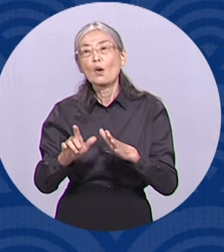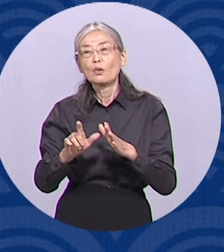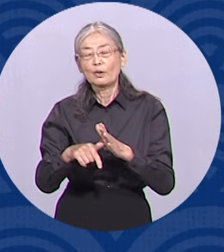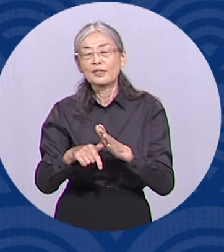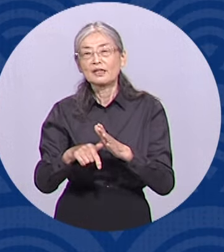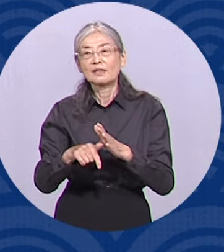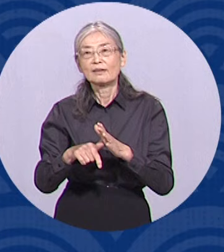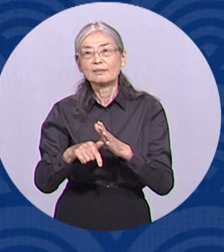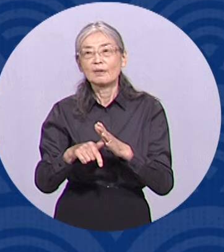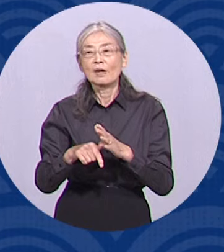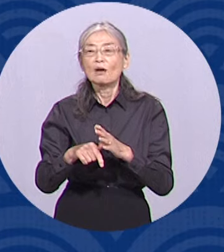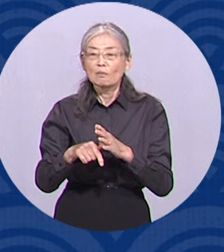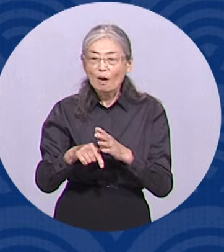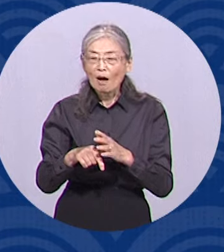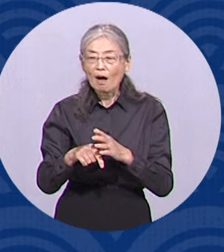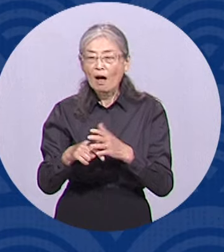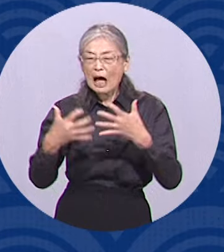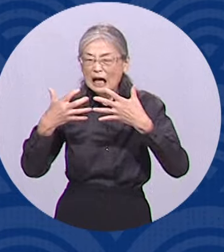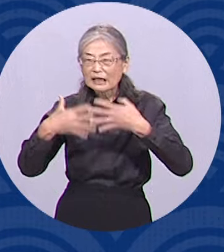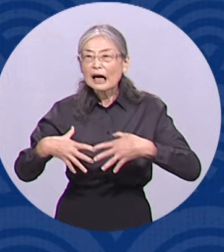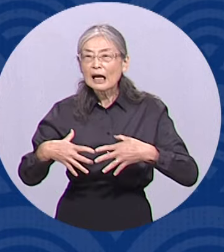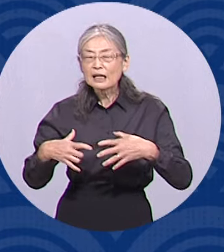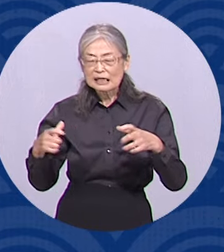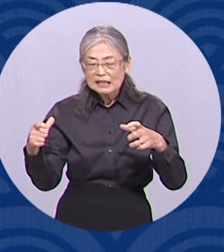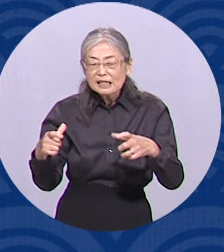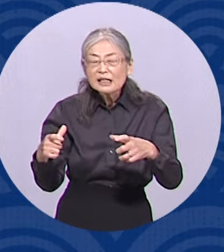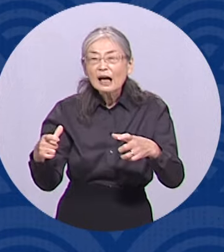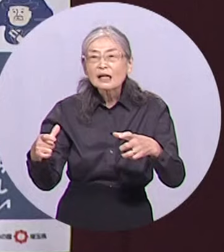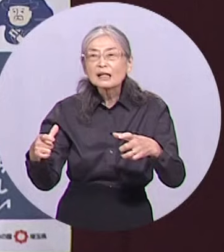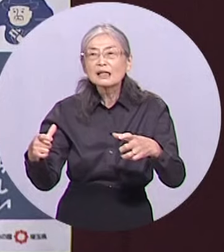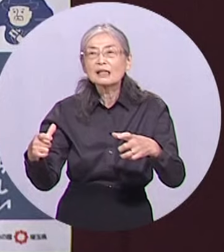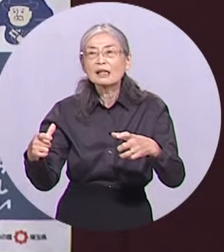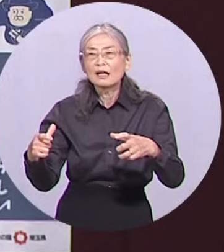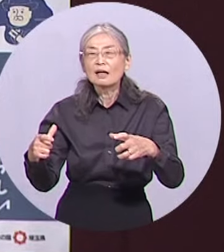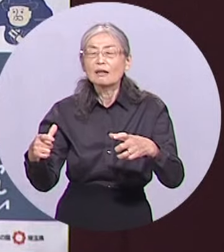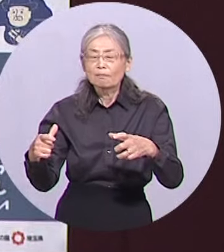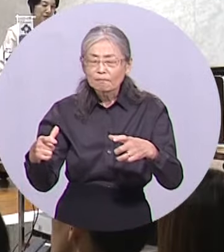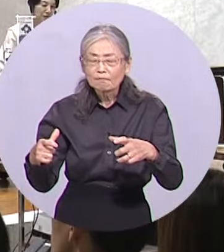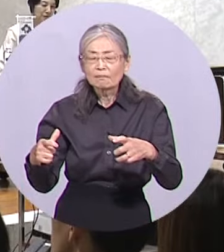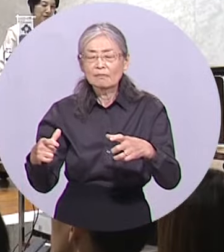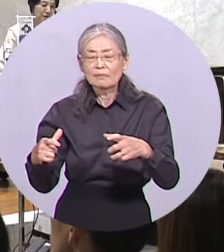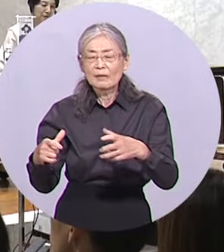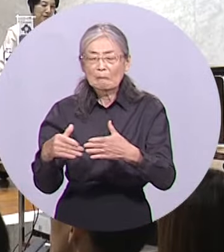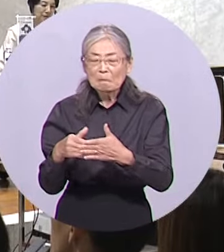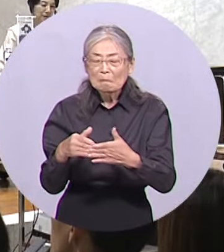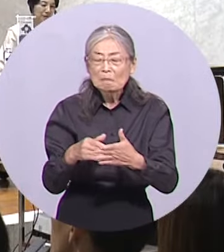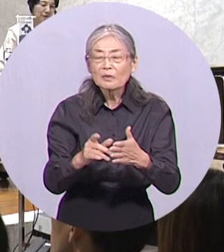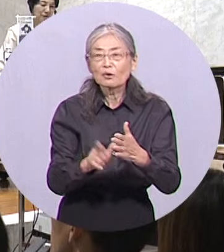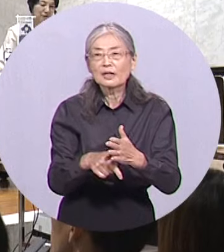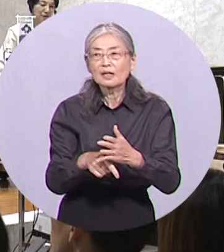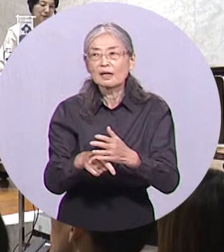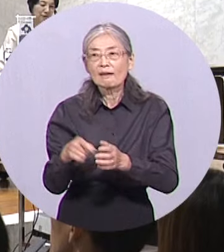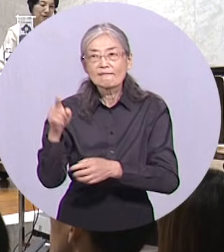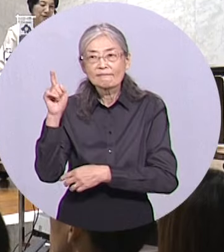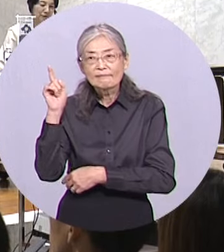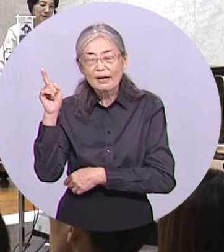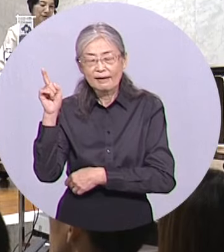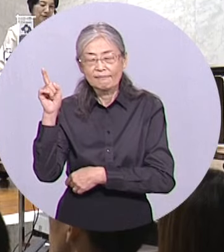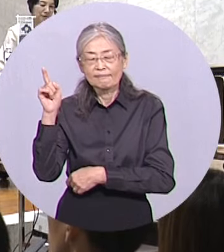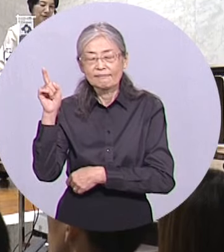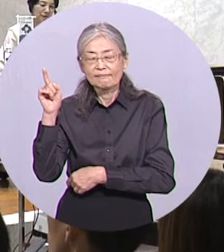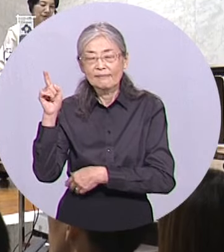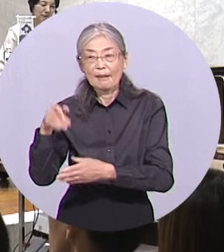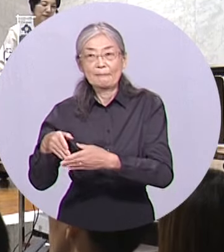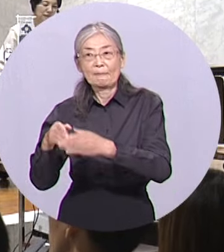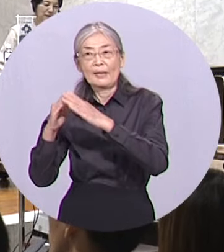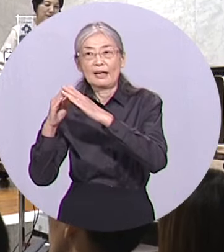時はまだ小型の印刷機しか持っておりませんで、その時に、渋沢翁が、設立